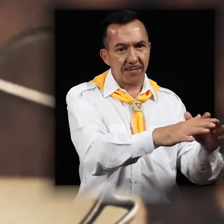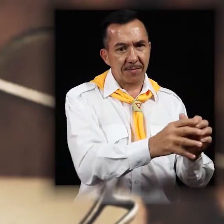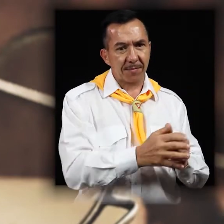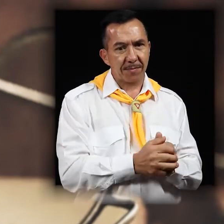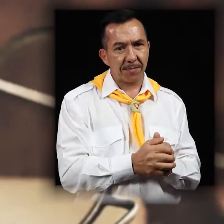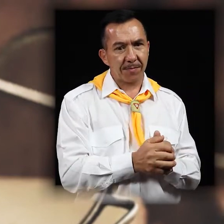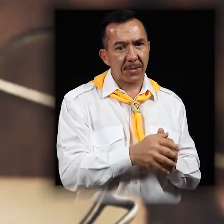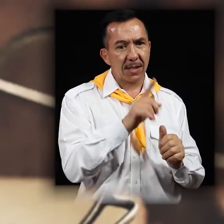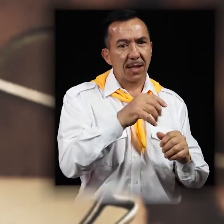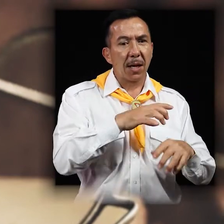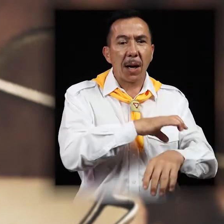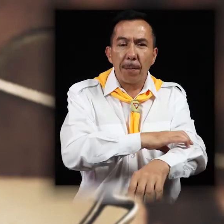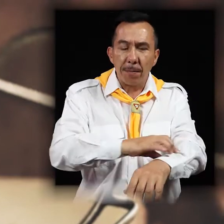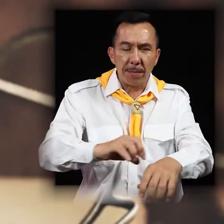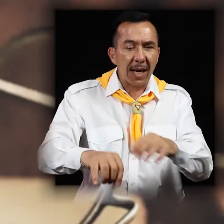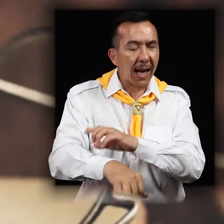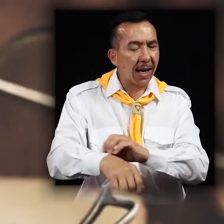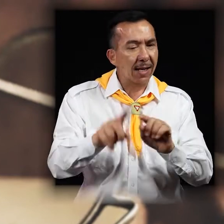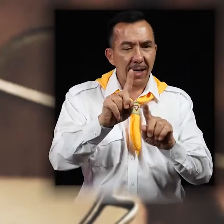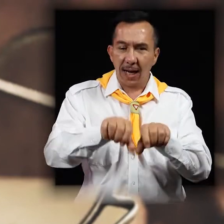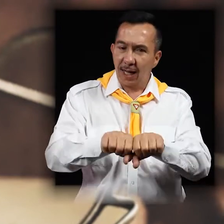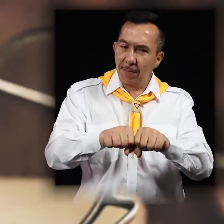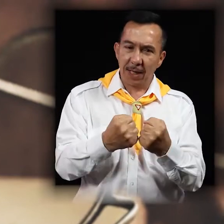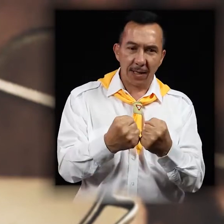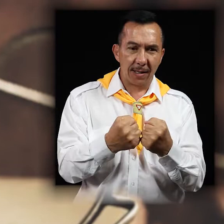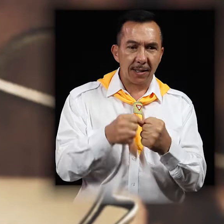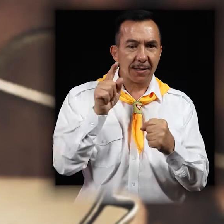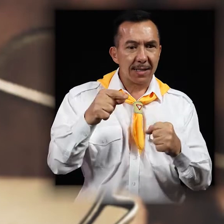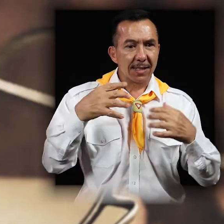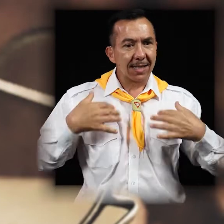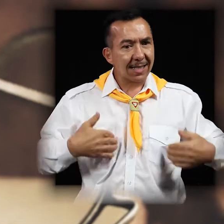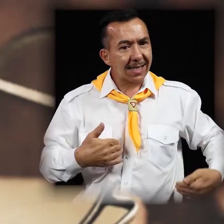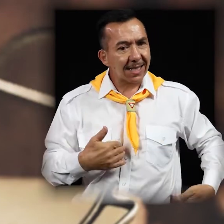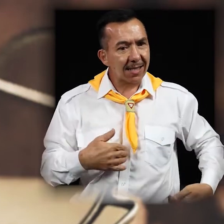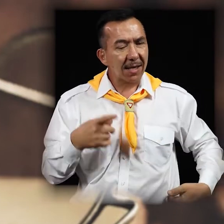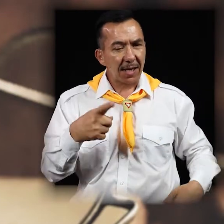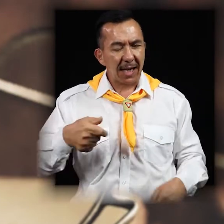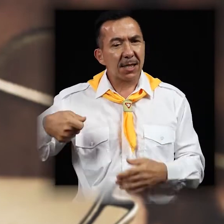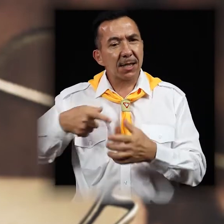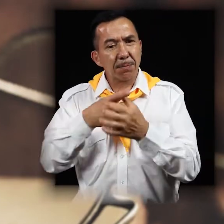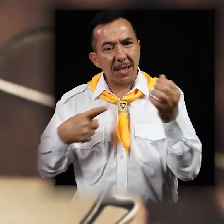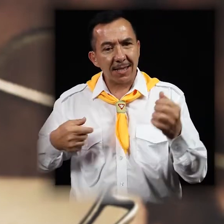sy bene is nie gebreek, sy was met spies gesteek.